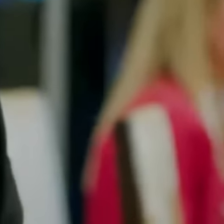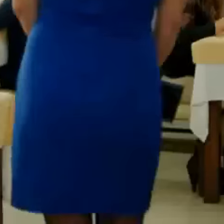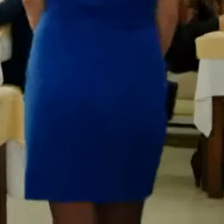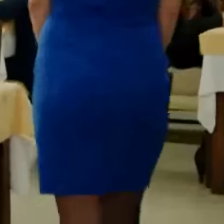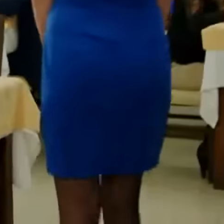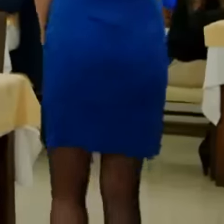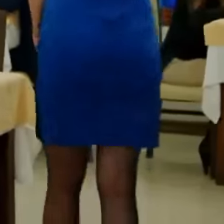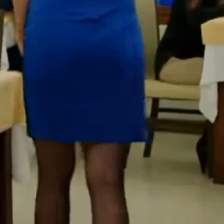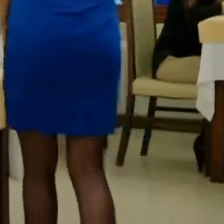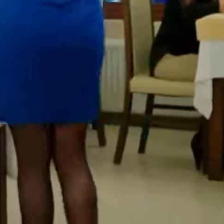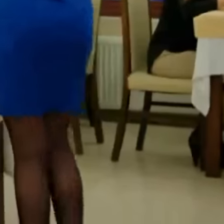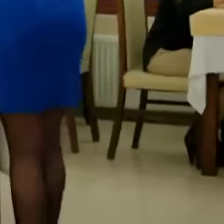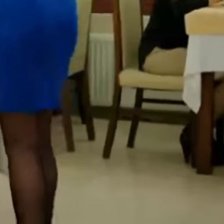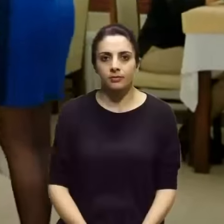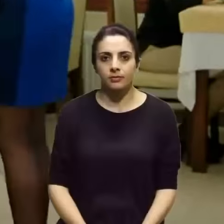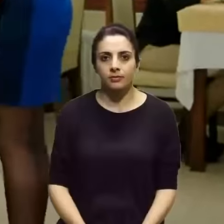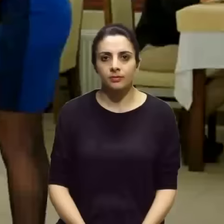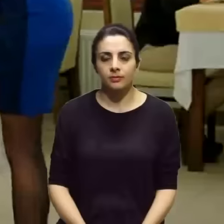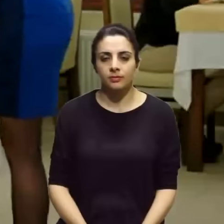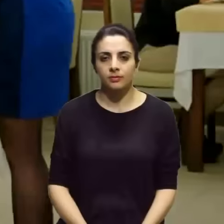Sevinç tutulmuş halde Sabri ayaklandı.